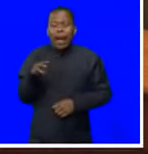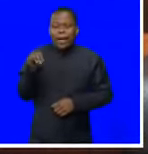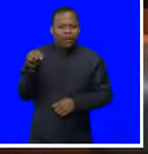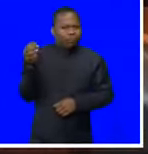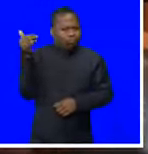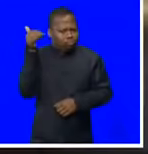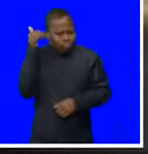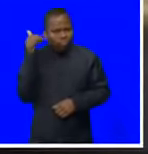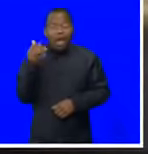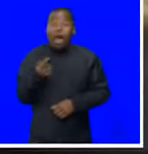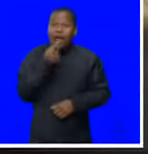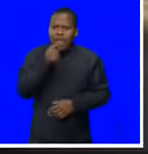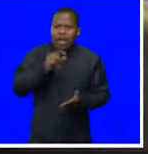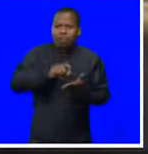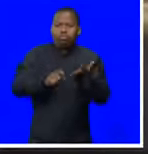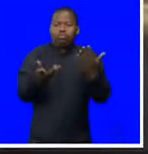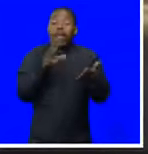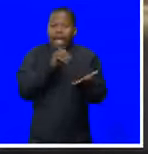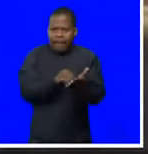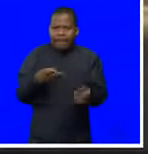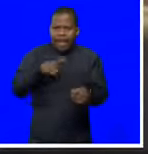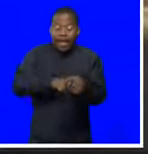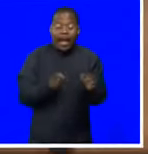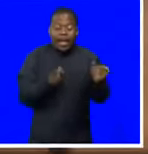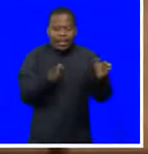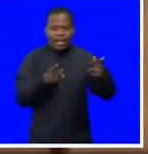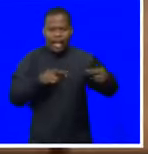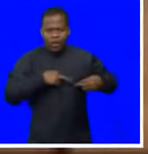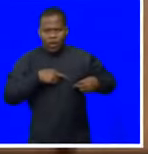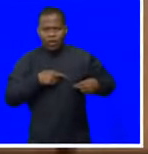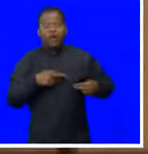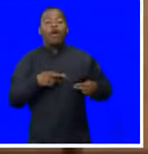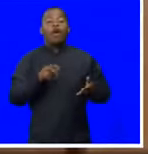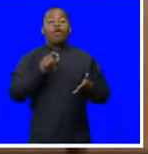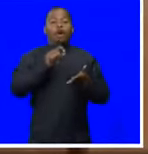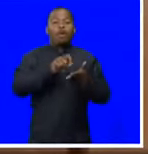ngemsombuluko ngalo monakalo bethi cishamlilo ke basukumela etulu lokuyindlu